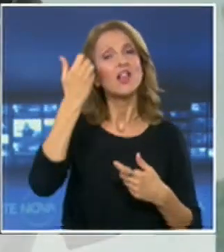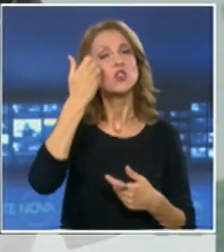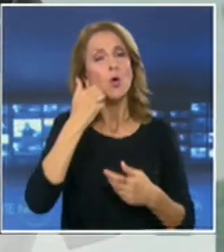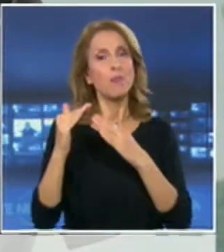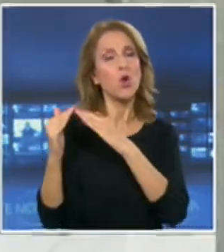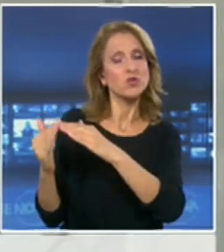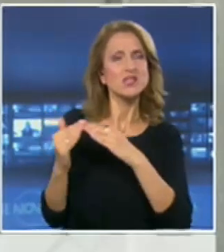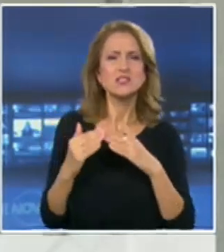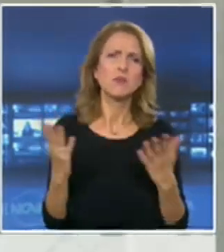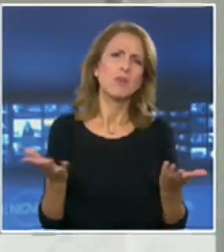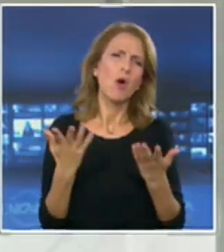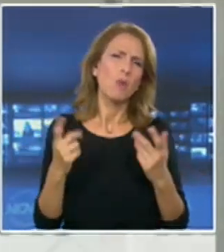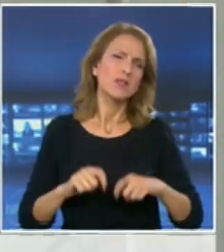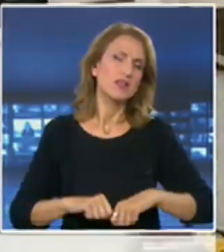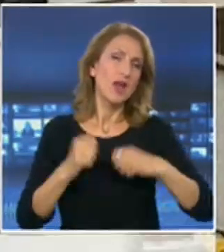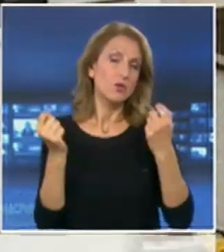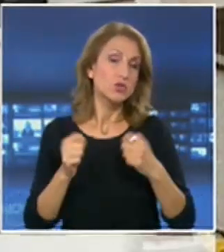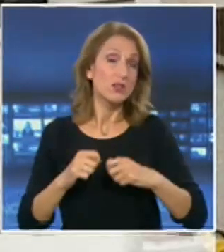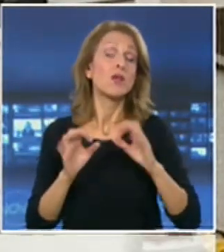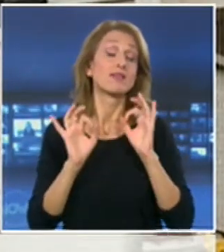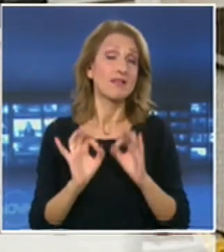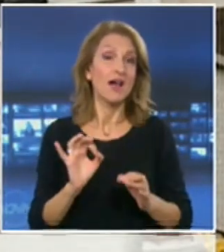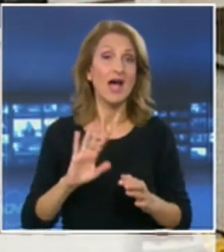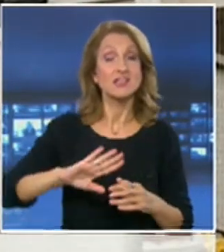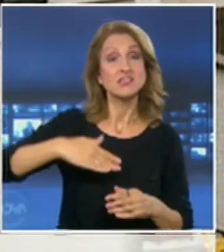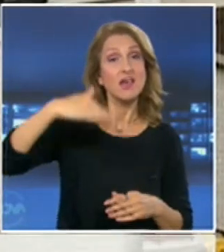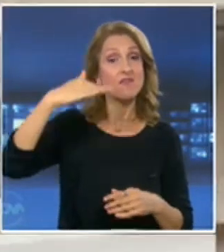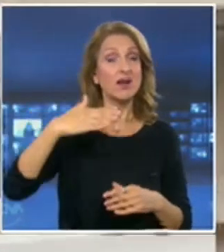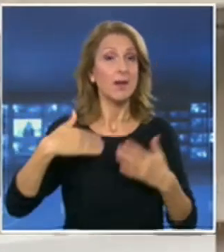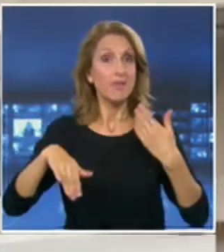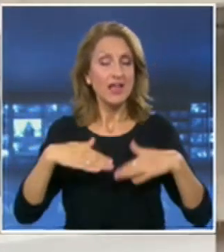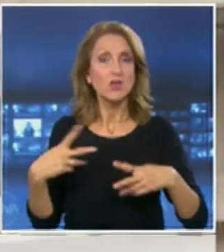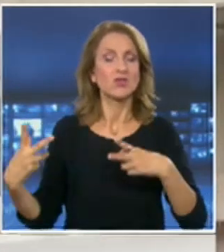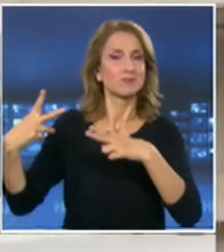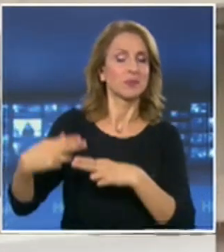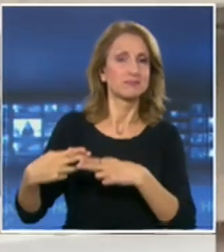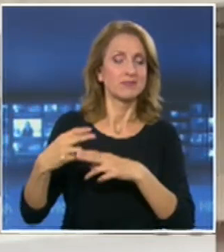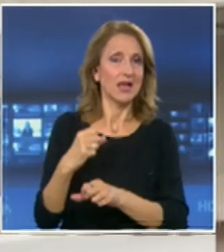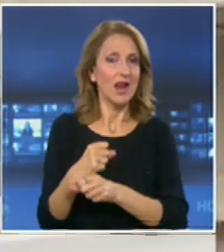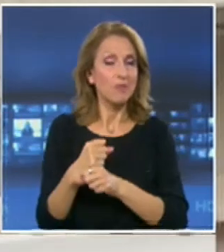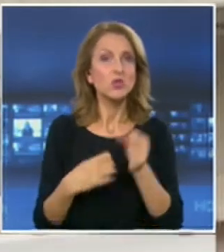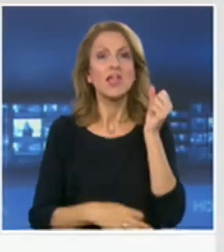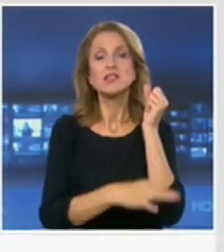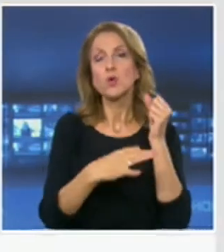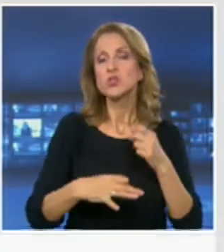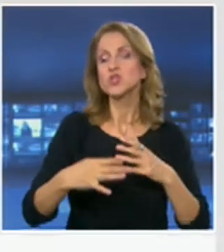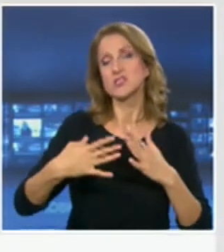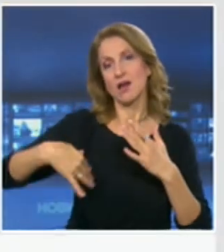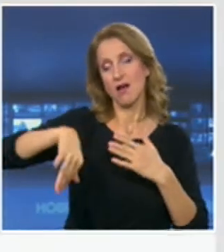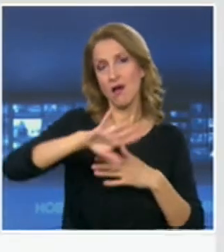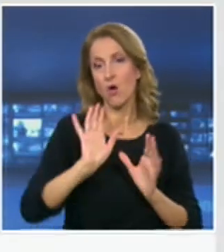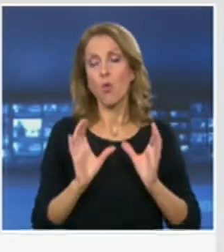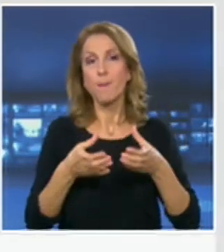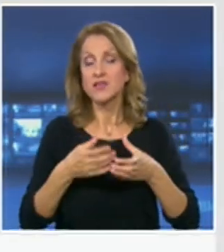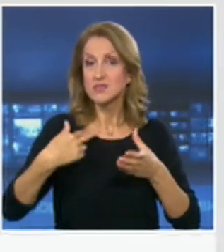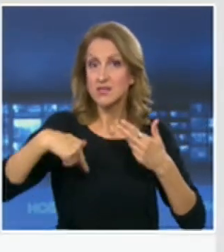пъти, посочи още Захариева. Така Северна Македония едностранно е прекратила работата на историческата комисия, коментира нейният член